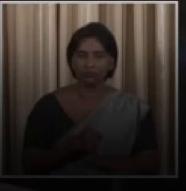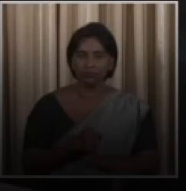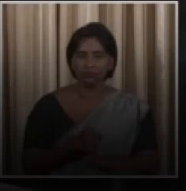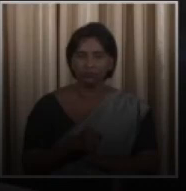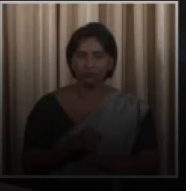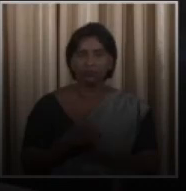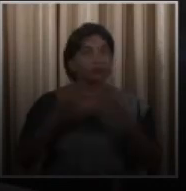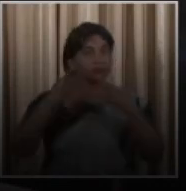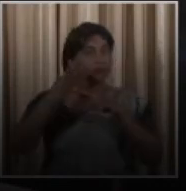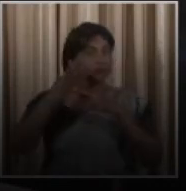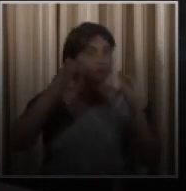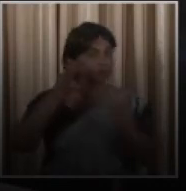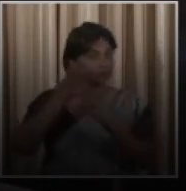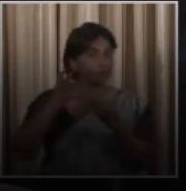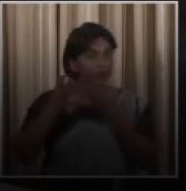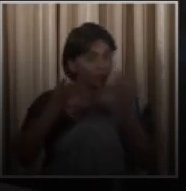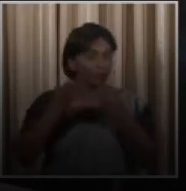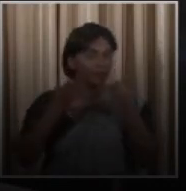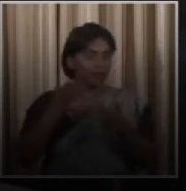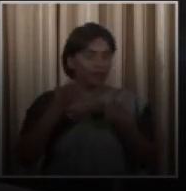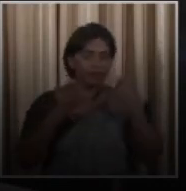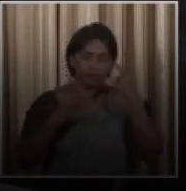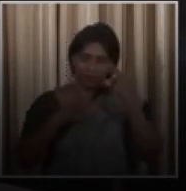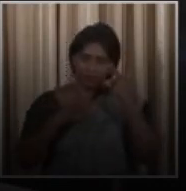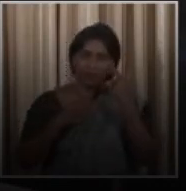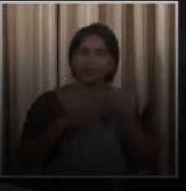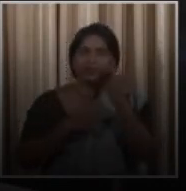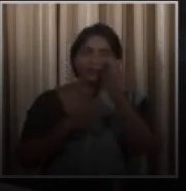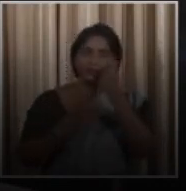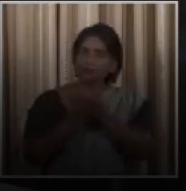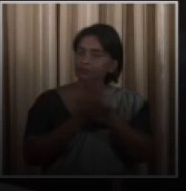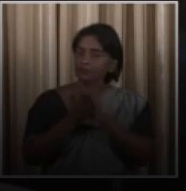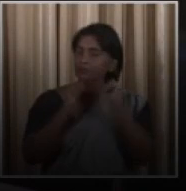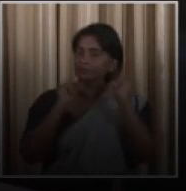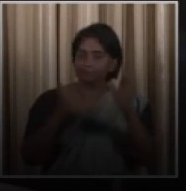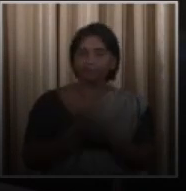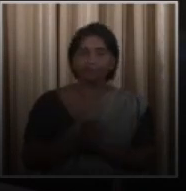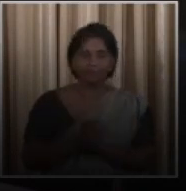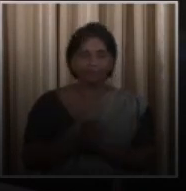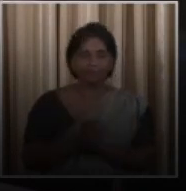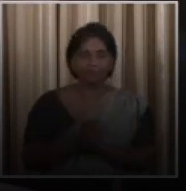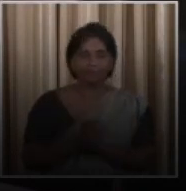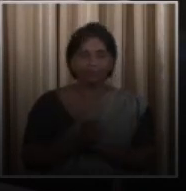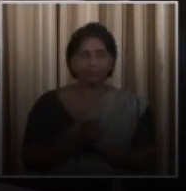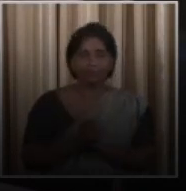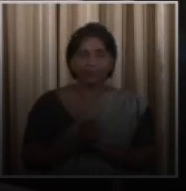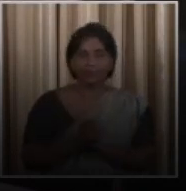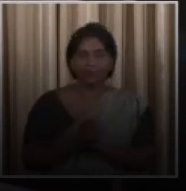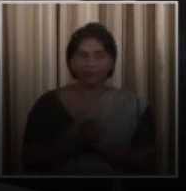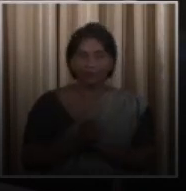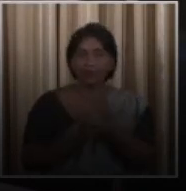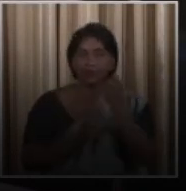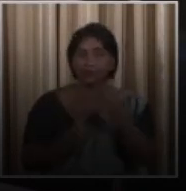හතරවෙනි වගන්තිට අපිට සංශෝධන ගේන්න පුළුවන් නම් වැදගත් කියලා මම හිතන්නේ. එතකොට සැක සංකා සියල්ල දුරු වෙනවා. අනිතික සැක සංකාවක් ඇති වෙන්නේ